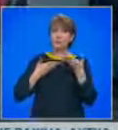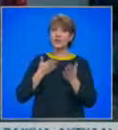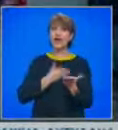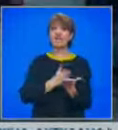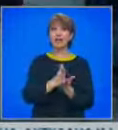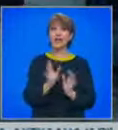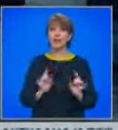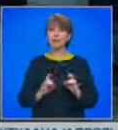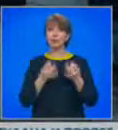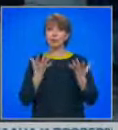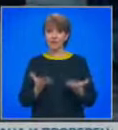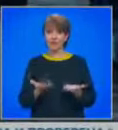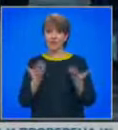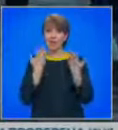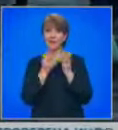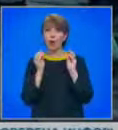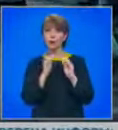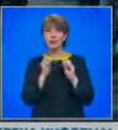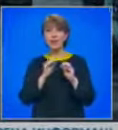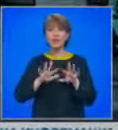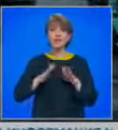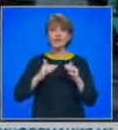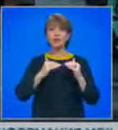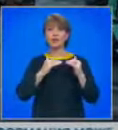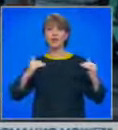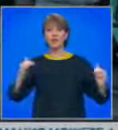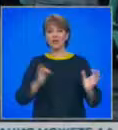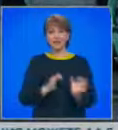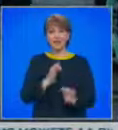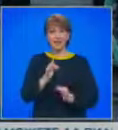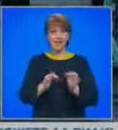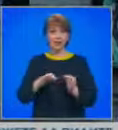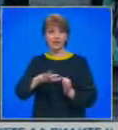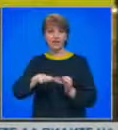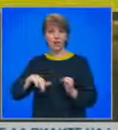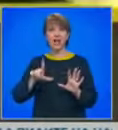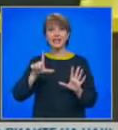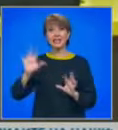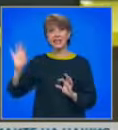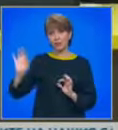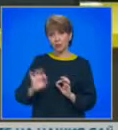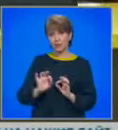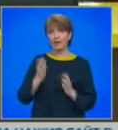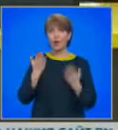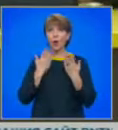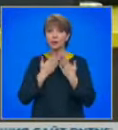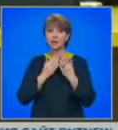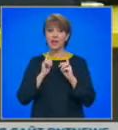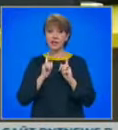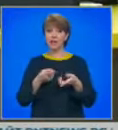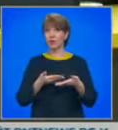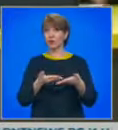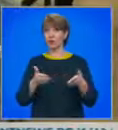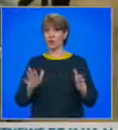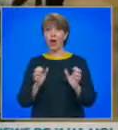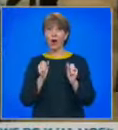присъственото обучение в зависимост от нивото на зараза в съответния район, но в такъв случай само 7% от училищата е трябвало да отворят.